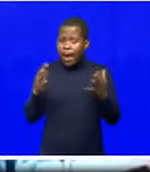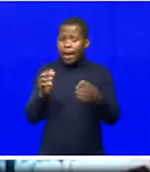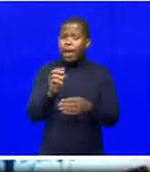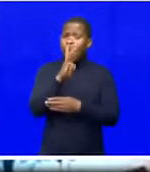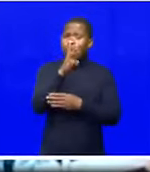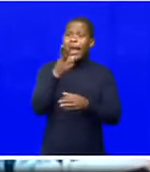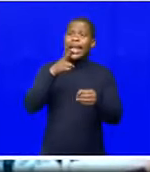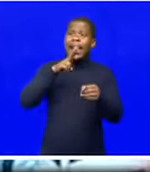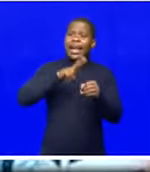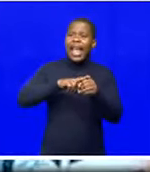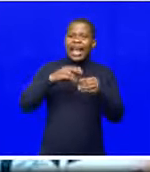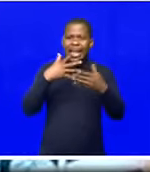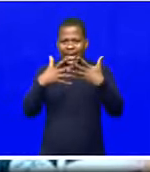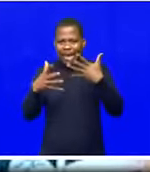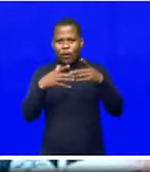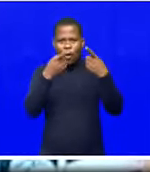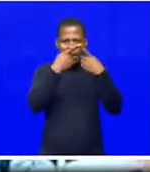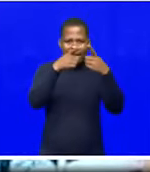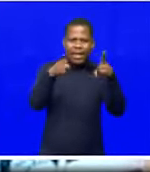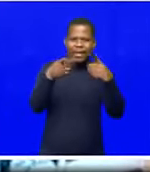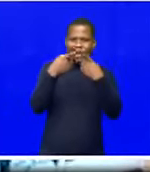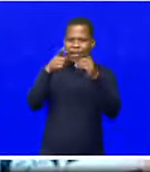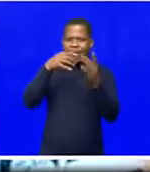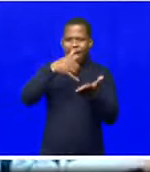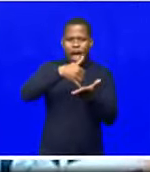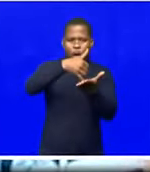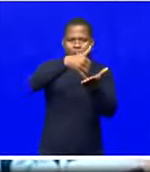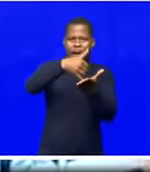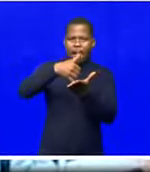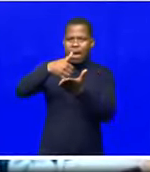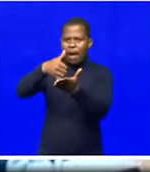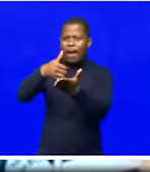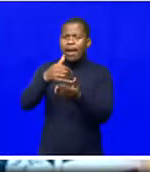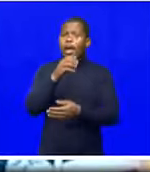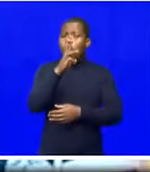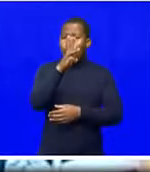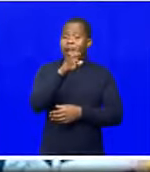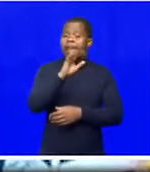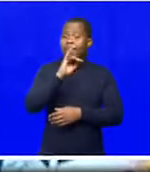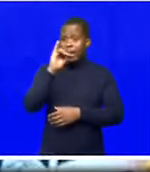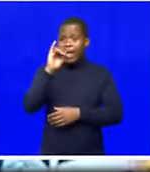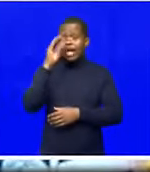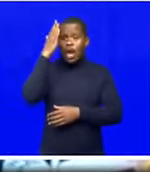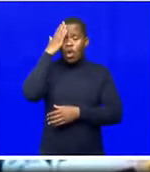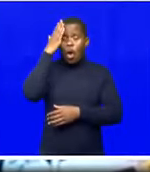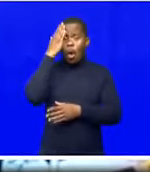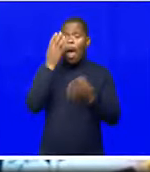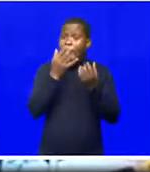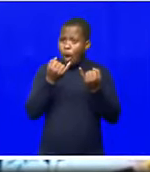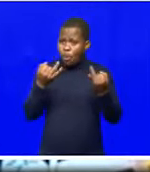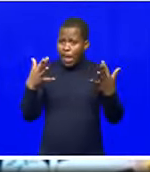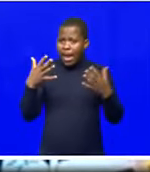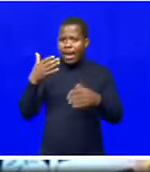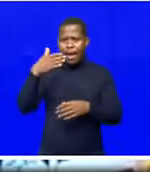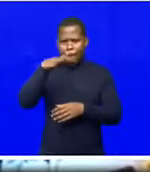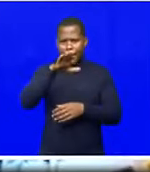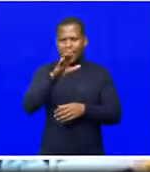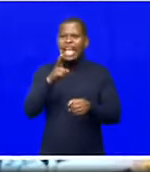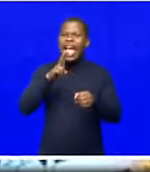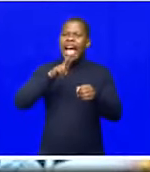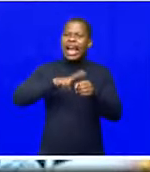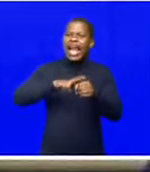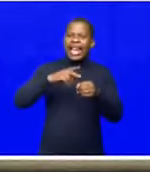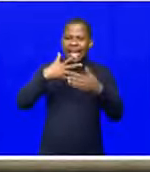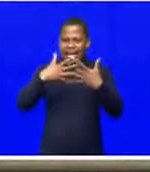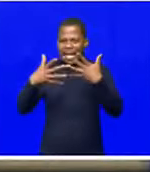prizes, maybe singise mafenze. So funa sathi ukuthi mafenze fule sinawo angaka. Masenda thing for sendele tuwabo